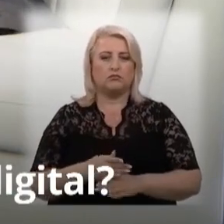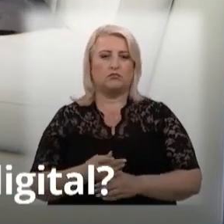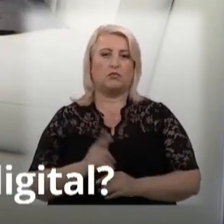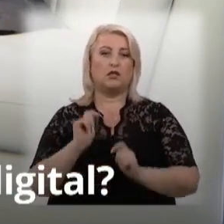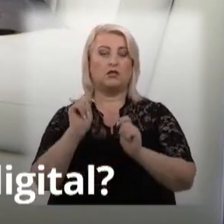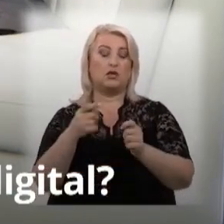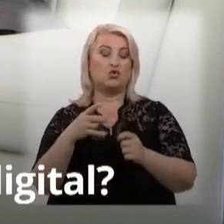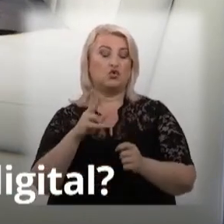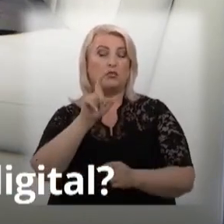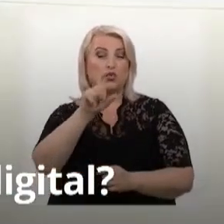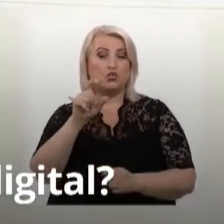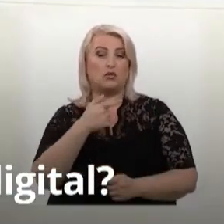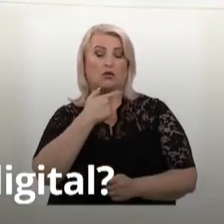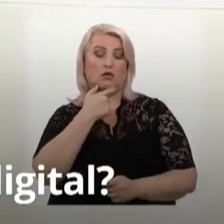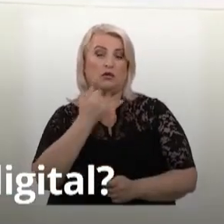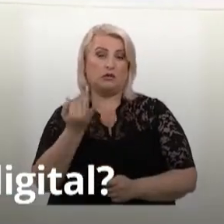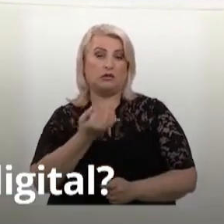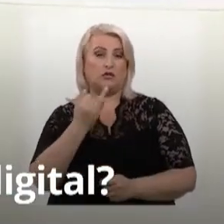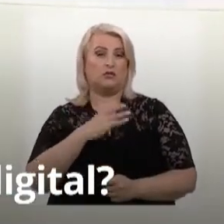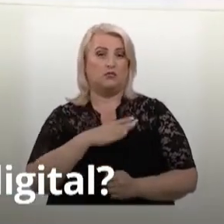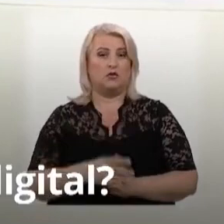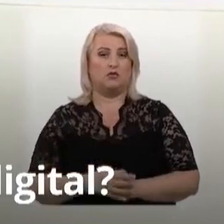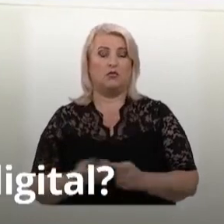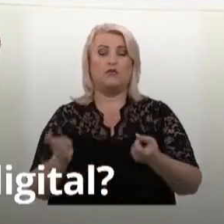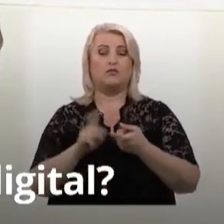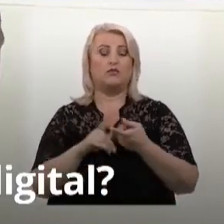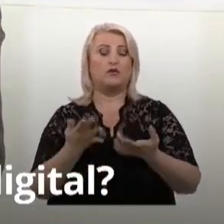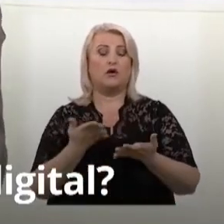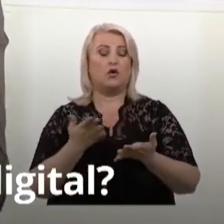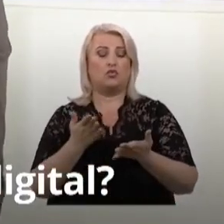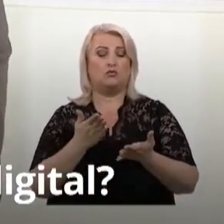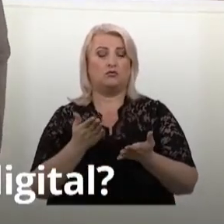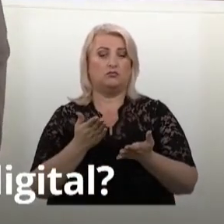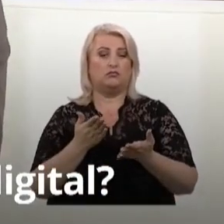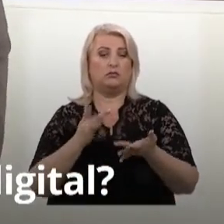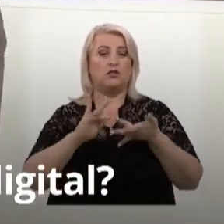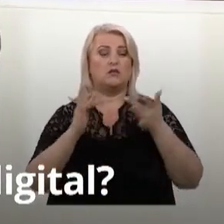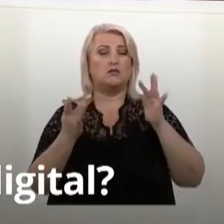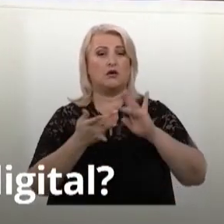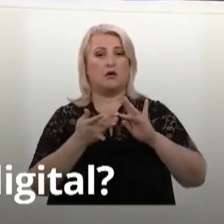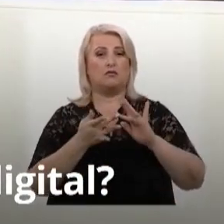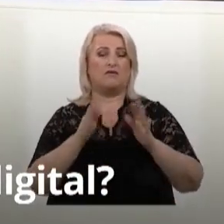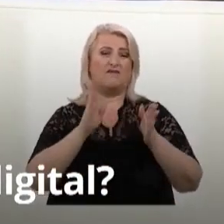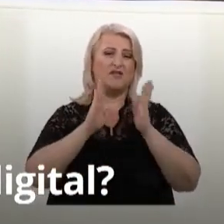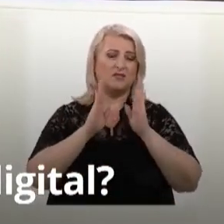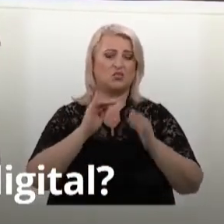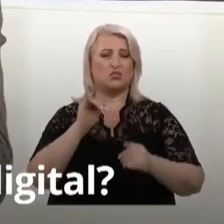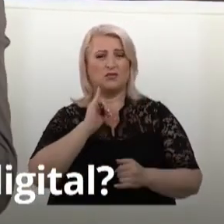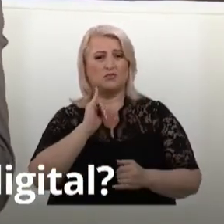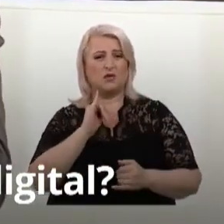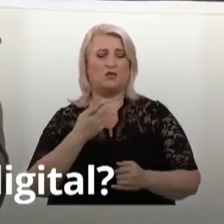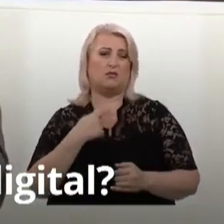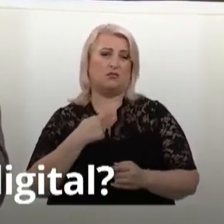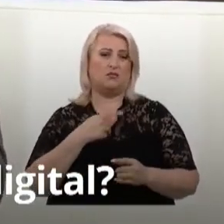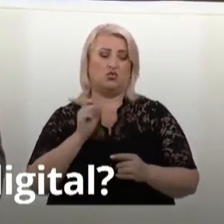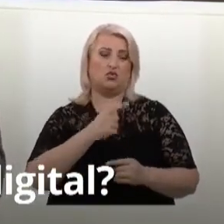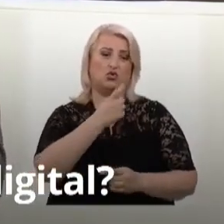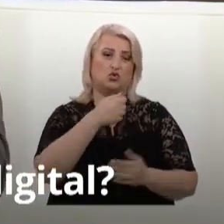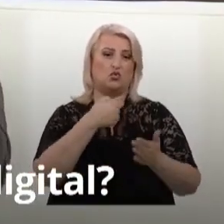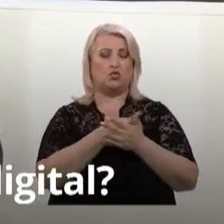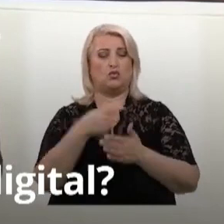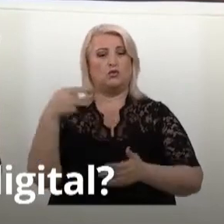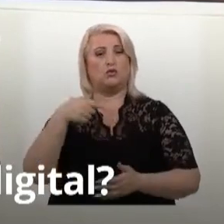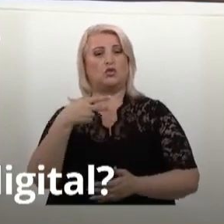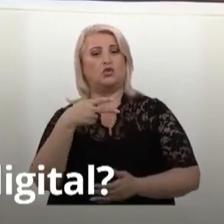vadă de către alea te bugetul de promovare în dependență de rețeaua Socială sau de canalul de comunicare unii Fluence apa scos de la 100 la 1.000 de euro